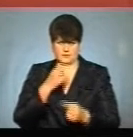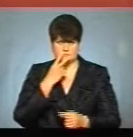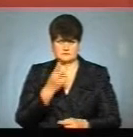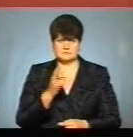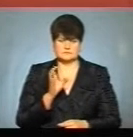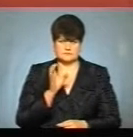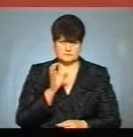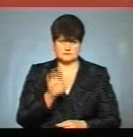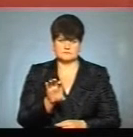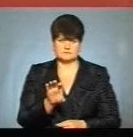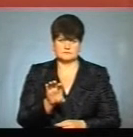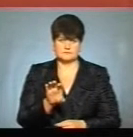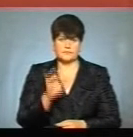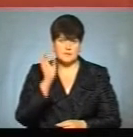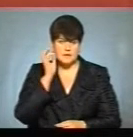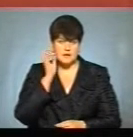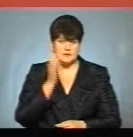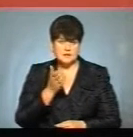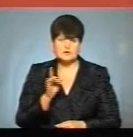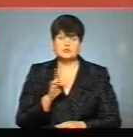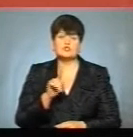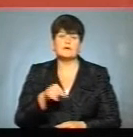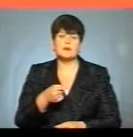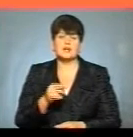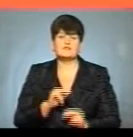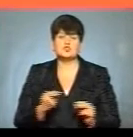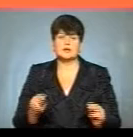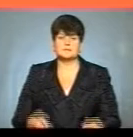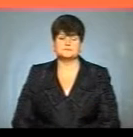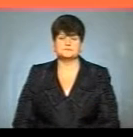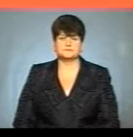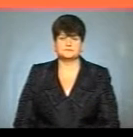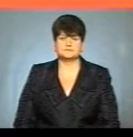передивитися, переглянути сюжет і пригадати, що вимагали вчителі.